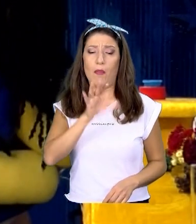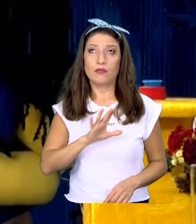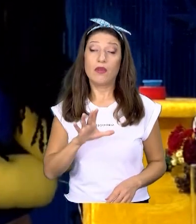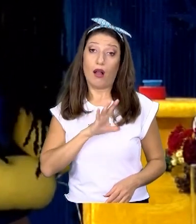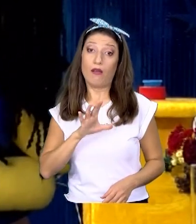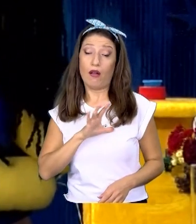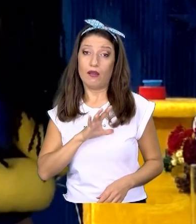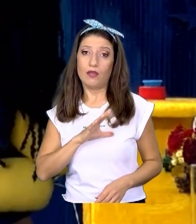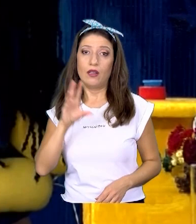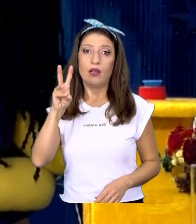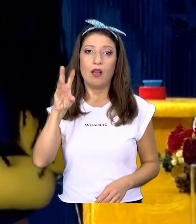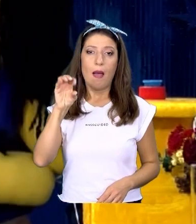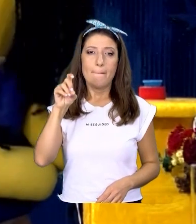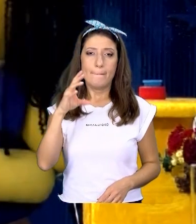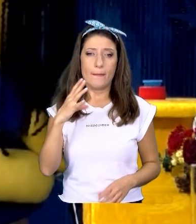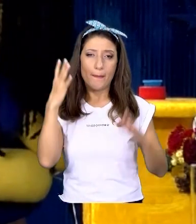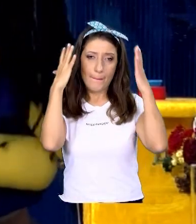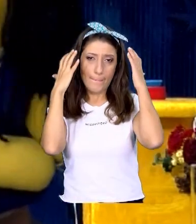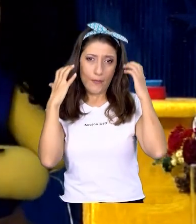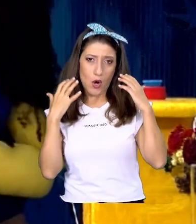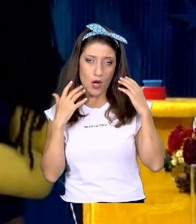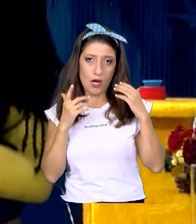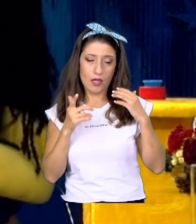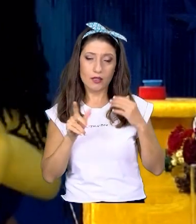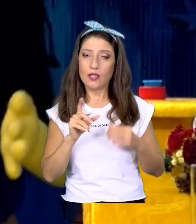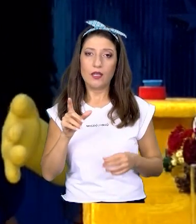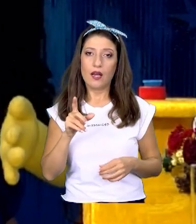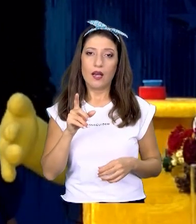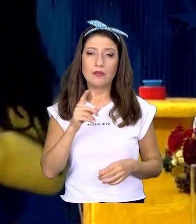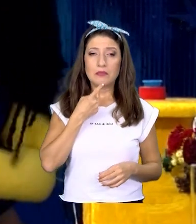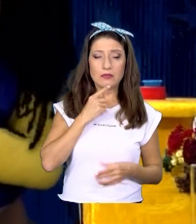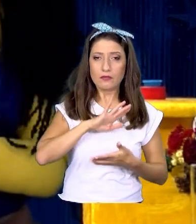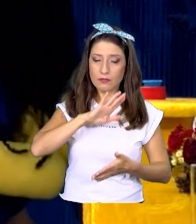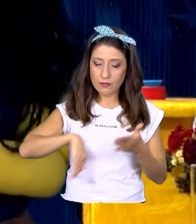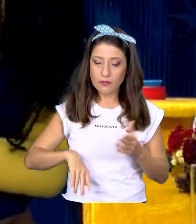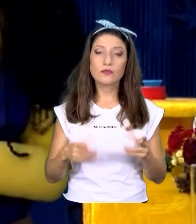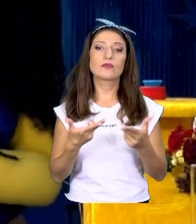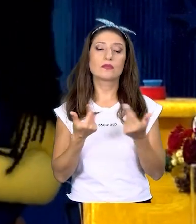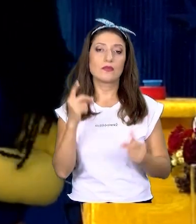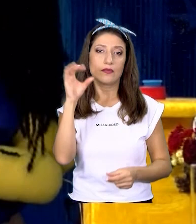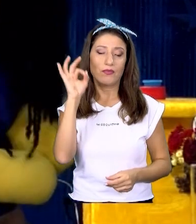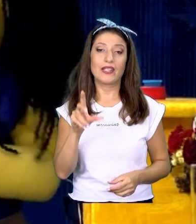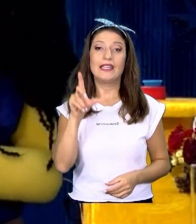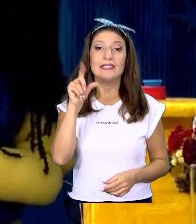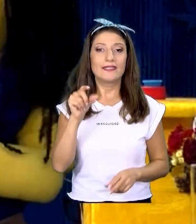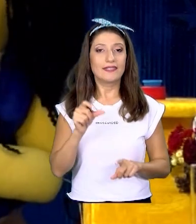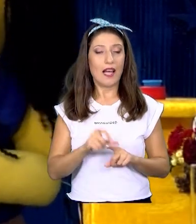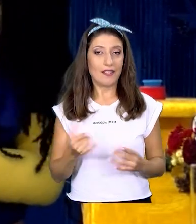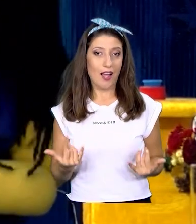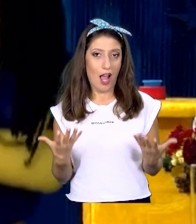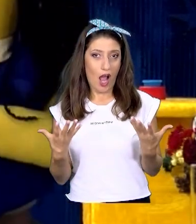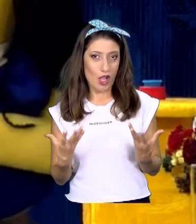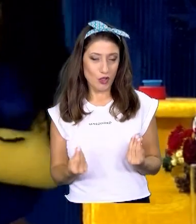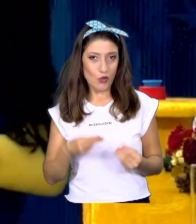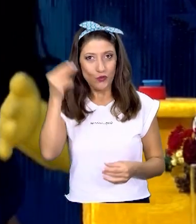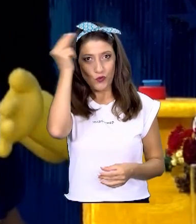եմ, որ հնարավոր է։ Մոխ, ոչ թե հնարավոր է, այլ հենց ծ տառն ենք մենք